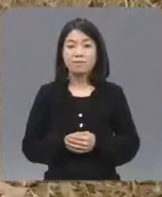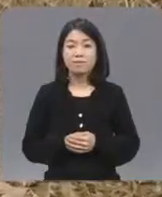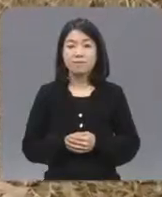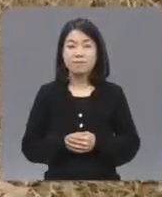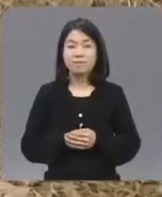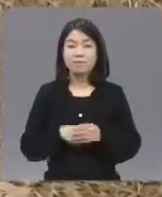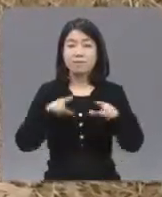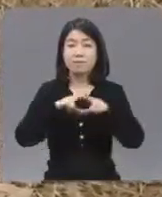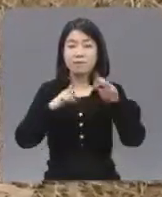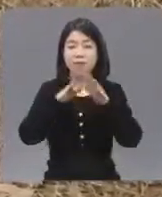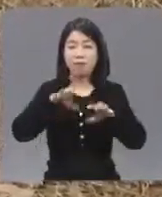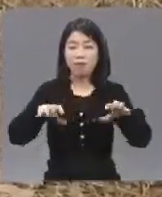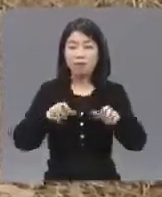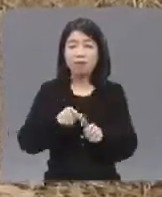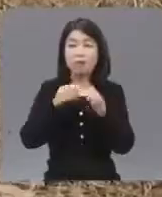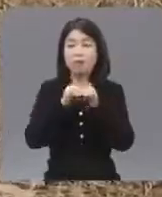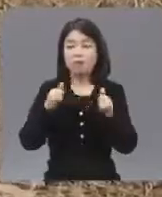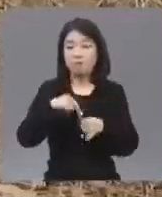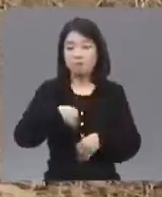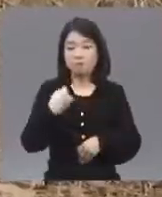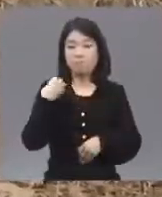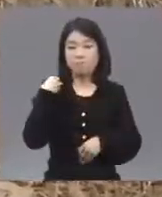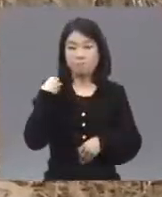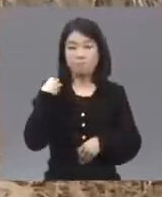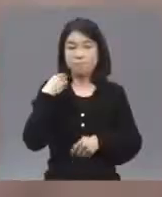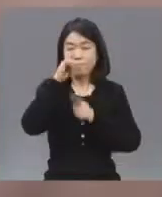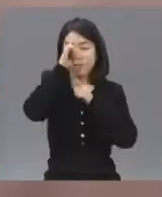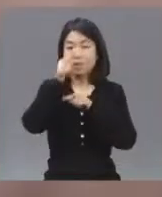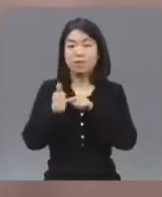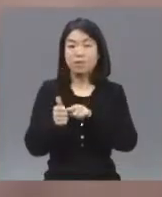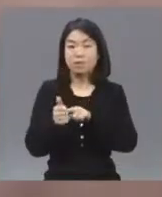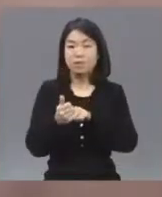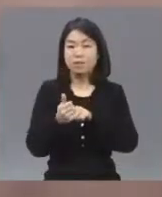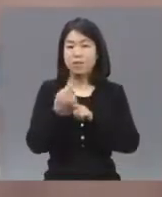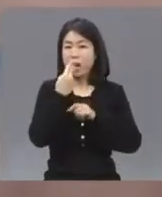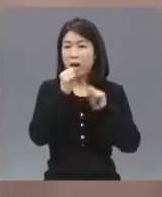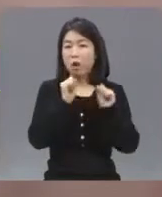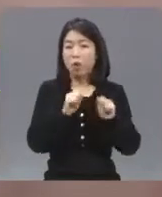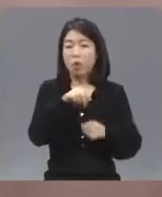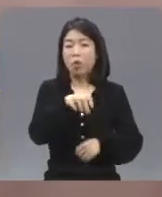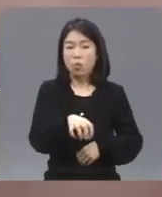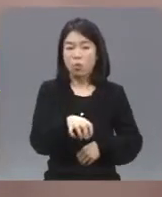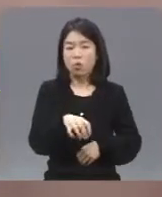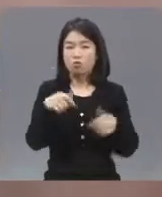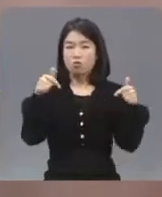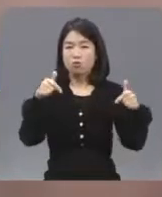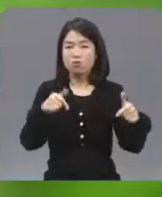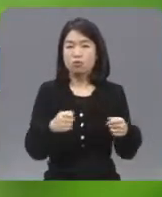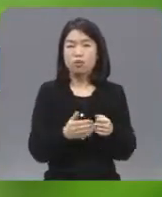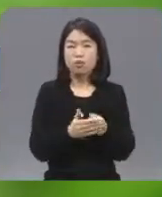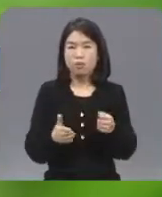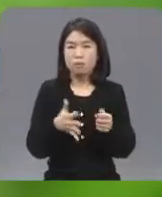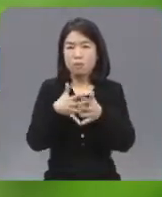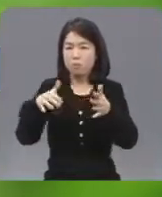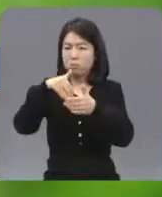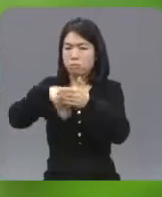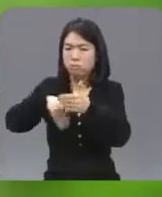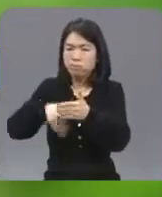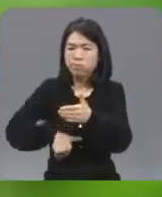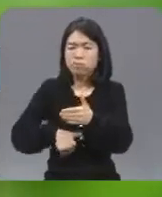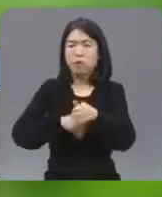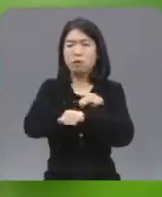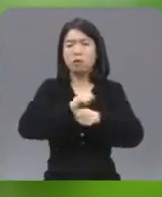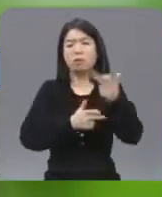민간 야생동물 구조사를 자처하는 이재용 씨입니다. 서식처가 대폭 줄어드니까 아파트 짓느라고